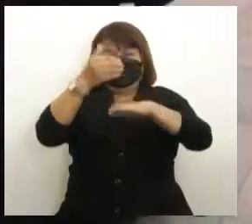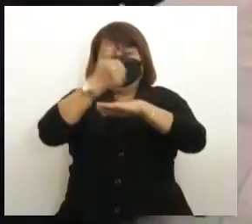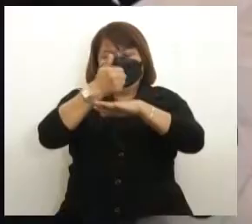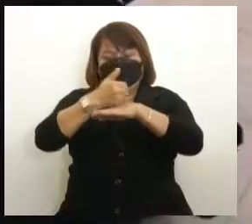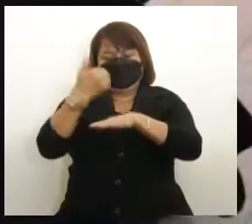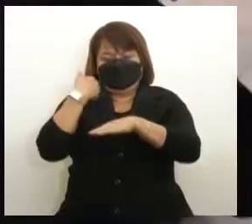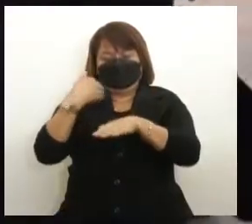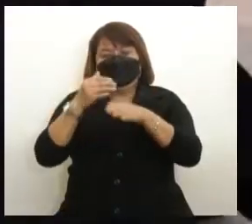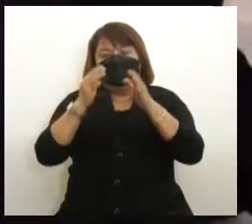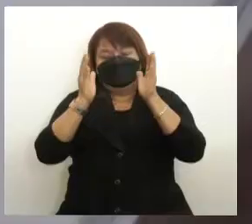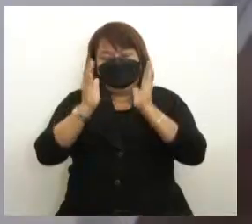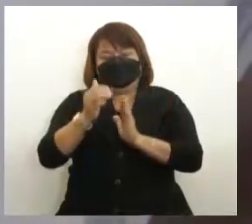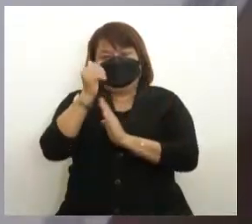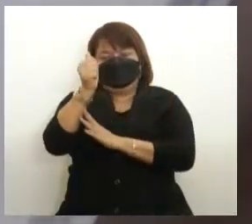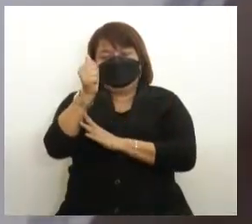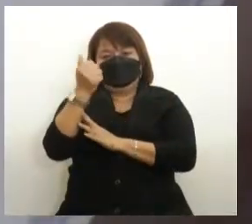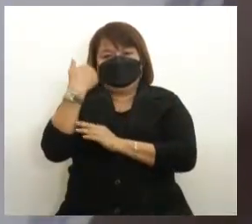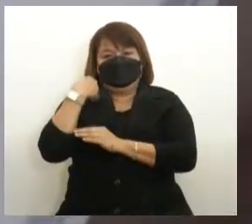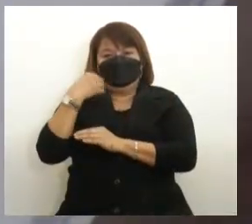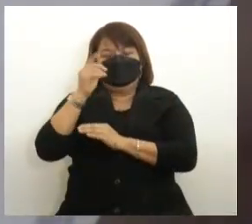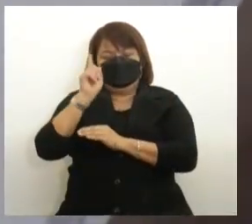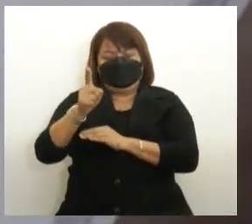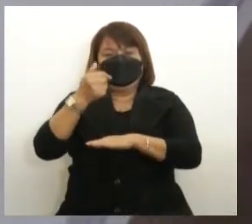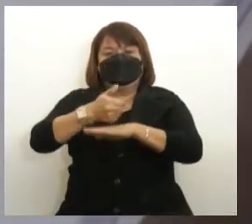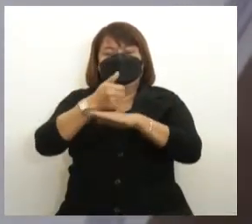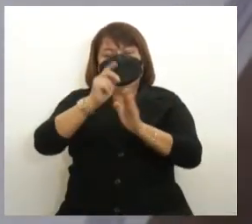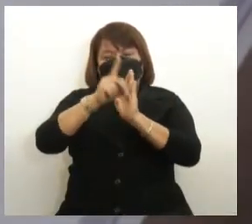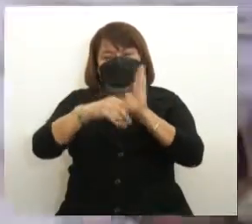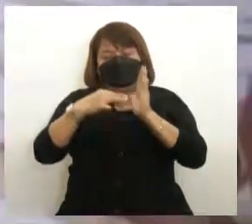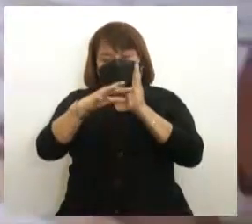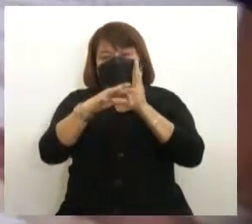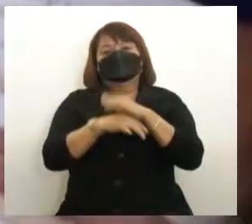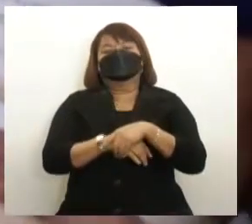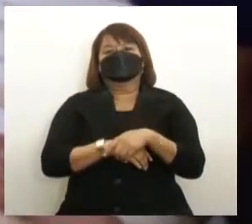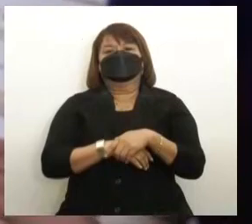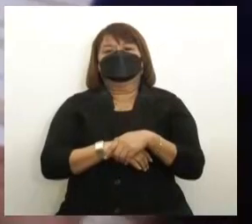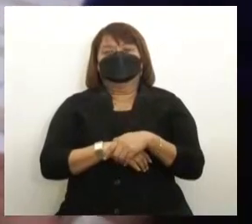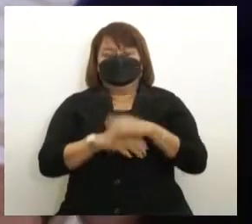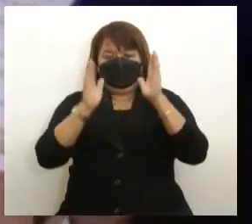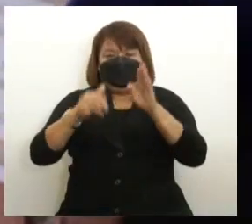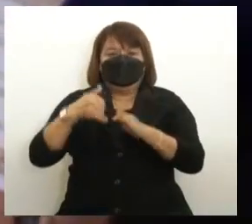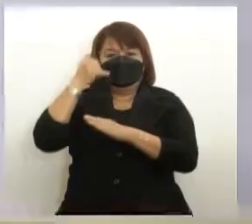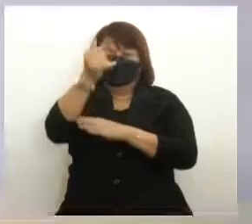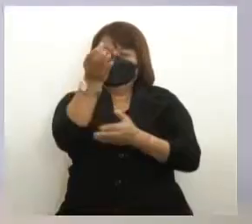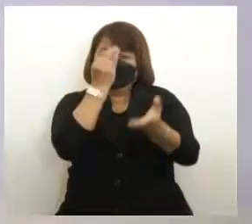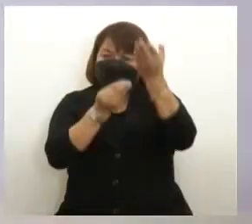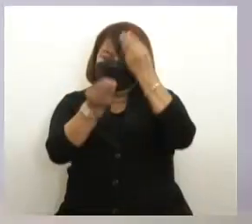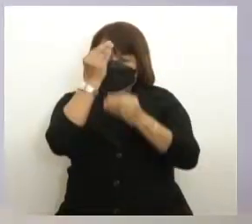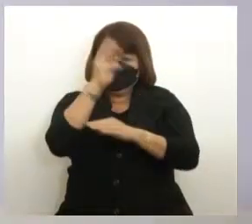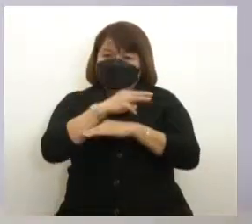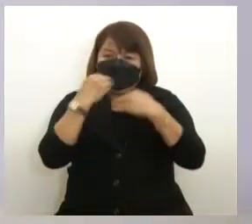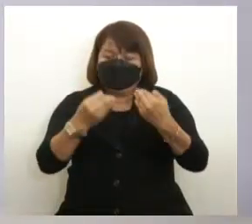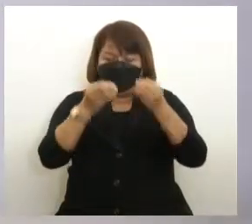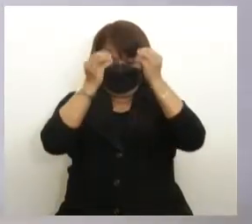ภาพและมีศักยภาพในการเป็นผู้นำทางการศึกษา ครูเขารับการอบรมในครั้งนี้เป็นคุ